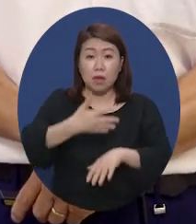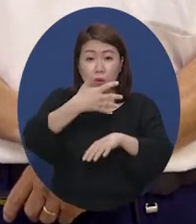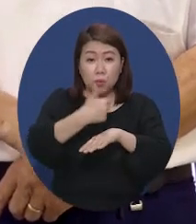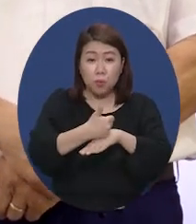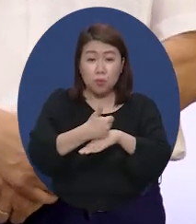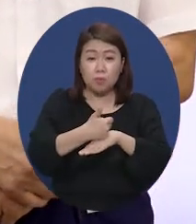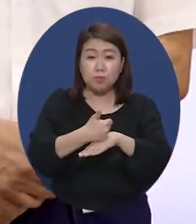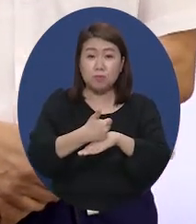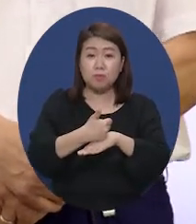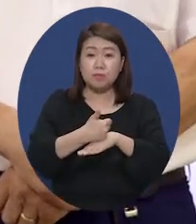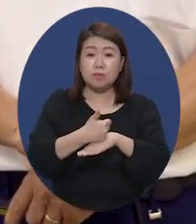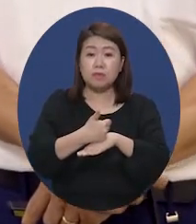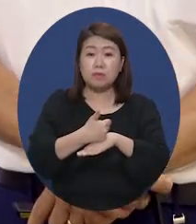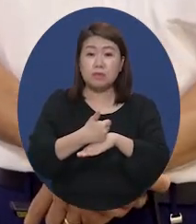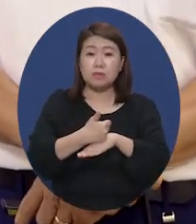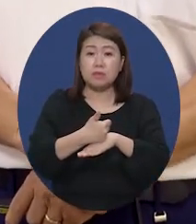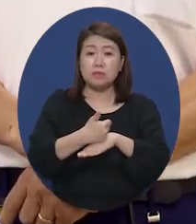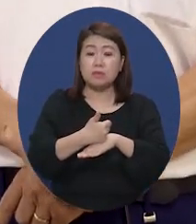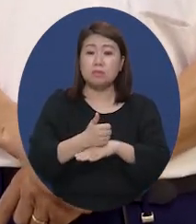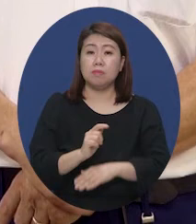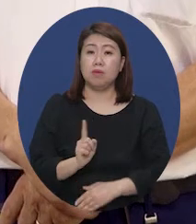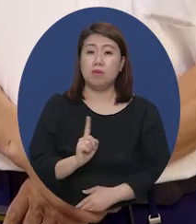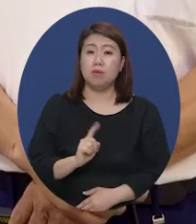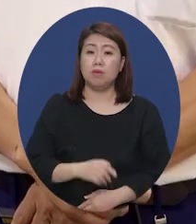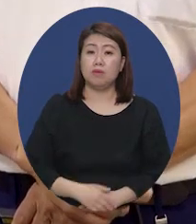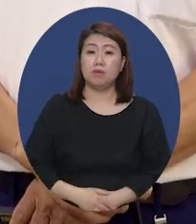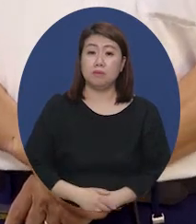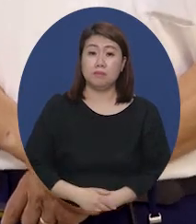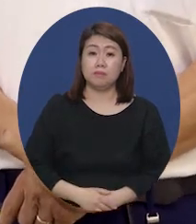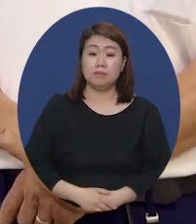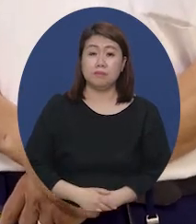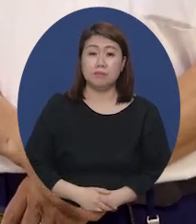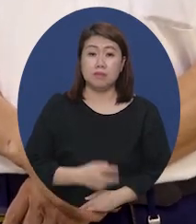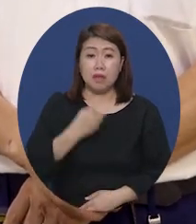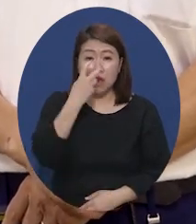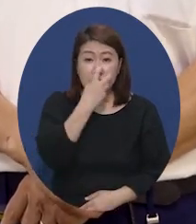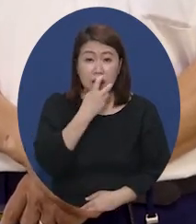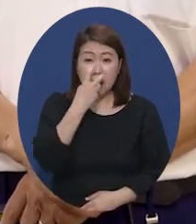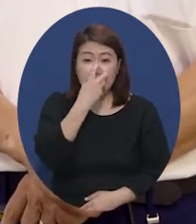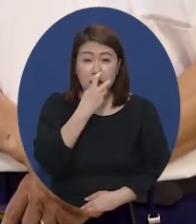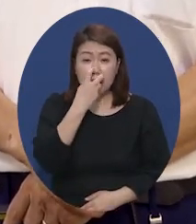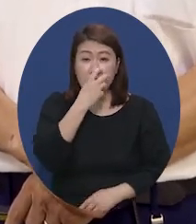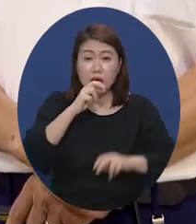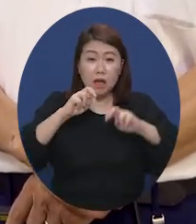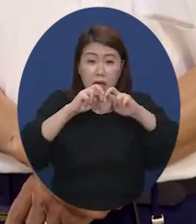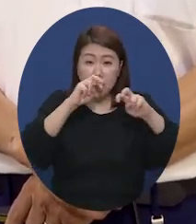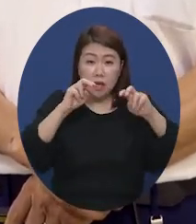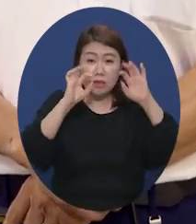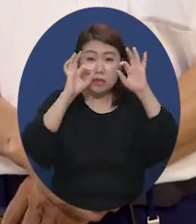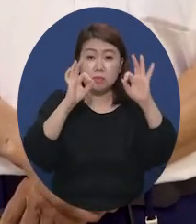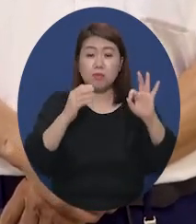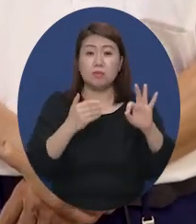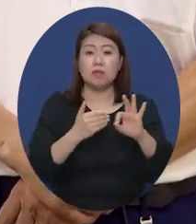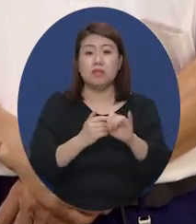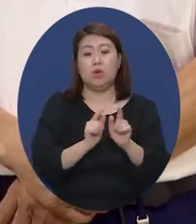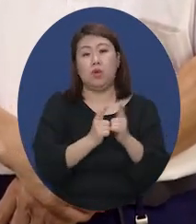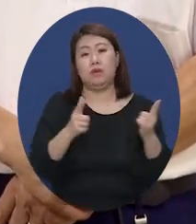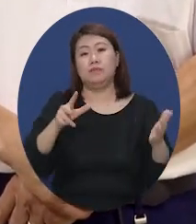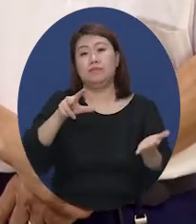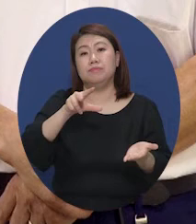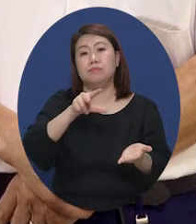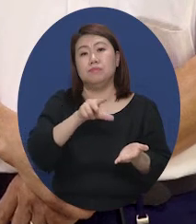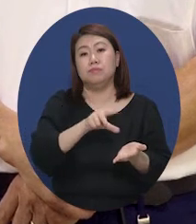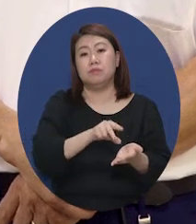있습니다. 아마존은 이제 결론 내보겠습니다. 이제까지 우리가 살펴본 바로는 아마존의 그런